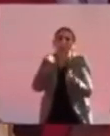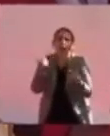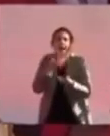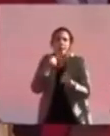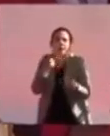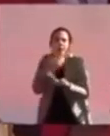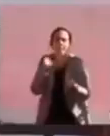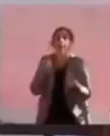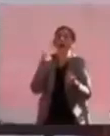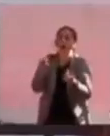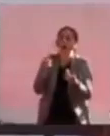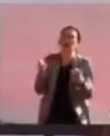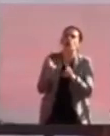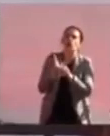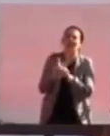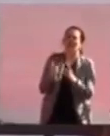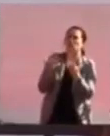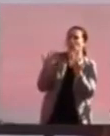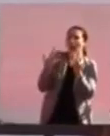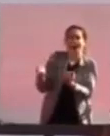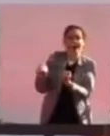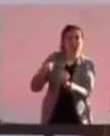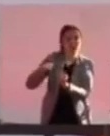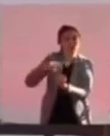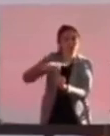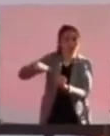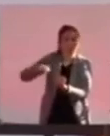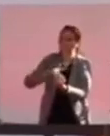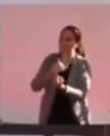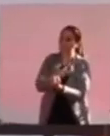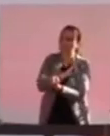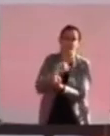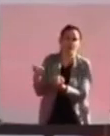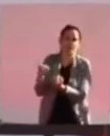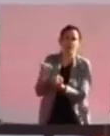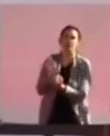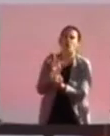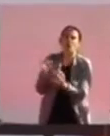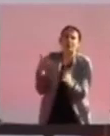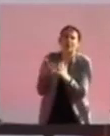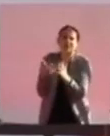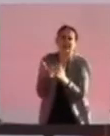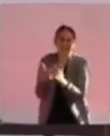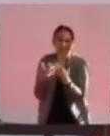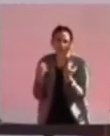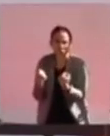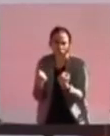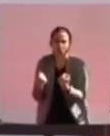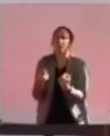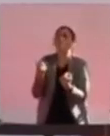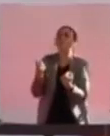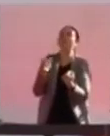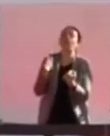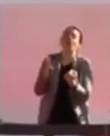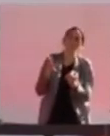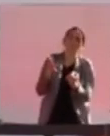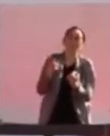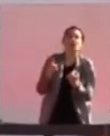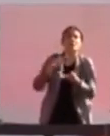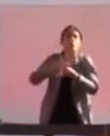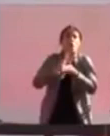assumerci e quando fa spesso è ancora attraverso forme contrattuali precarie quali le collaborazioni a partita